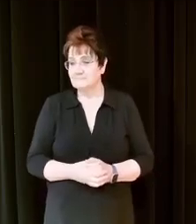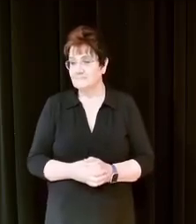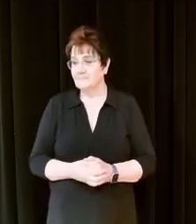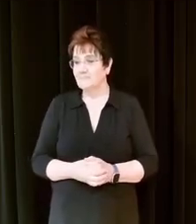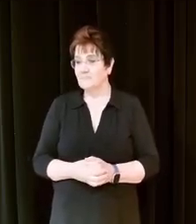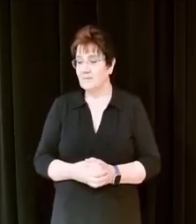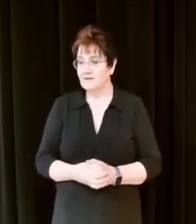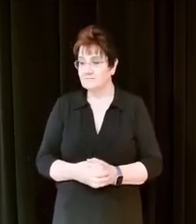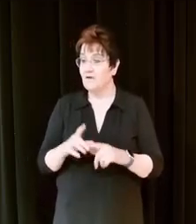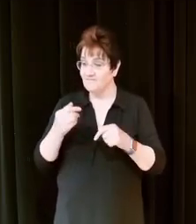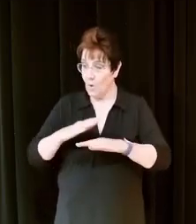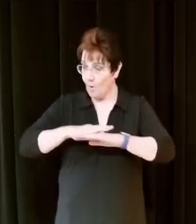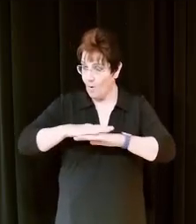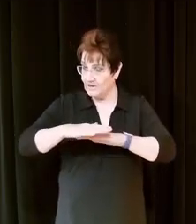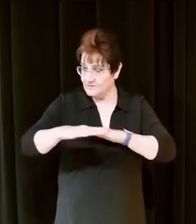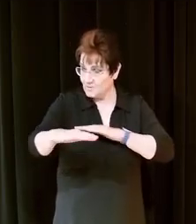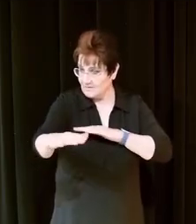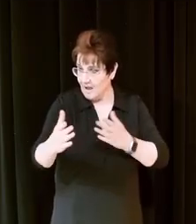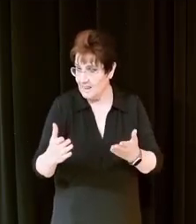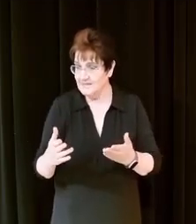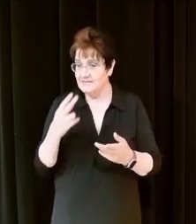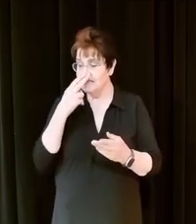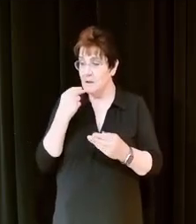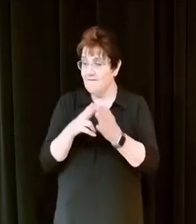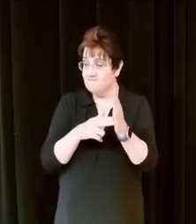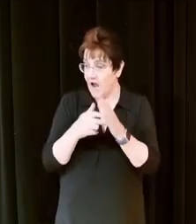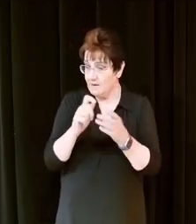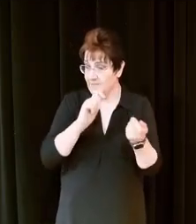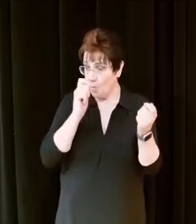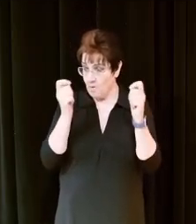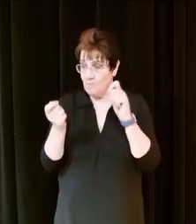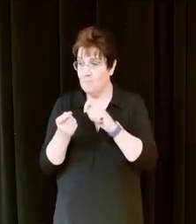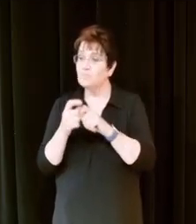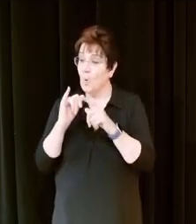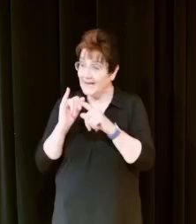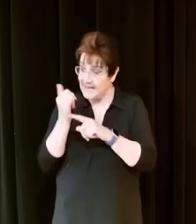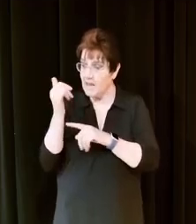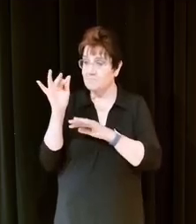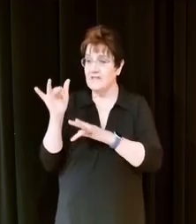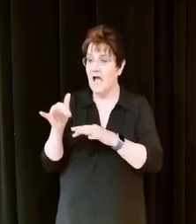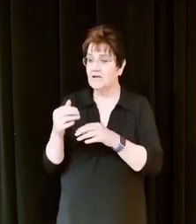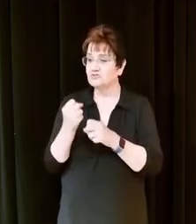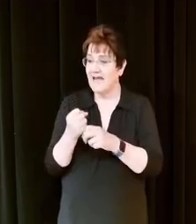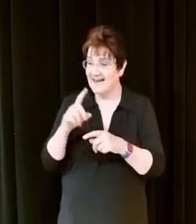Wieder horizontal, Sie merken, die Farben verändern sich. Es ist immer noch das Gelb da, es hat einen starken Wirbel auf der rechten Seite. Es gibt wieder